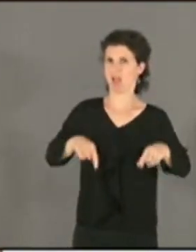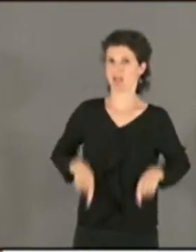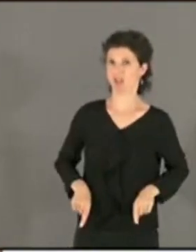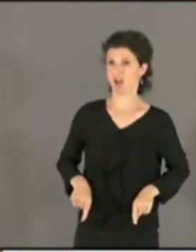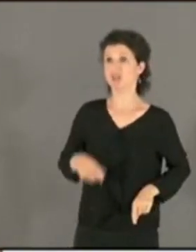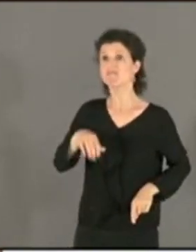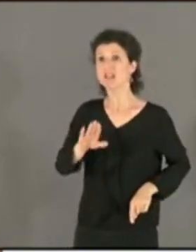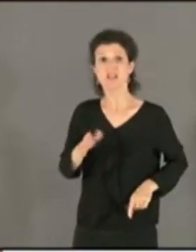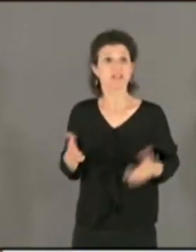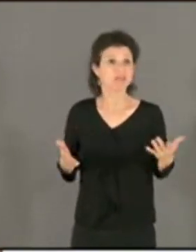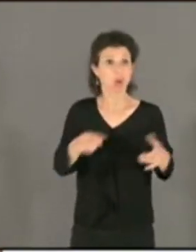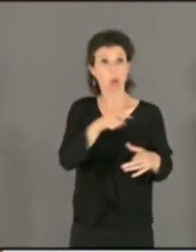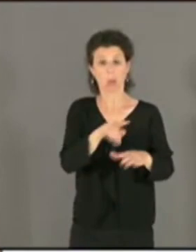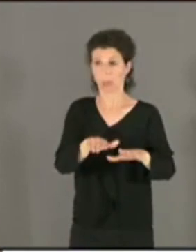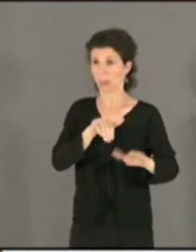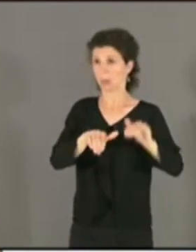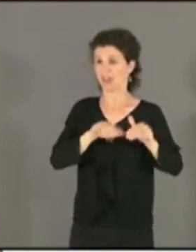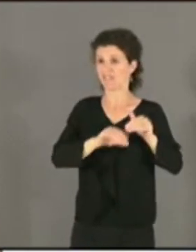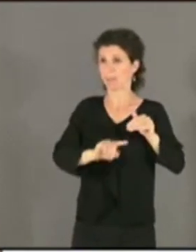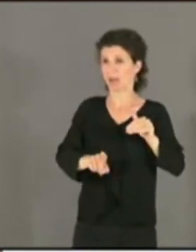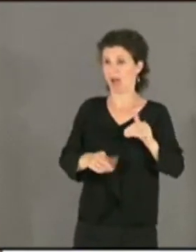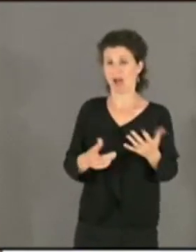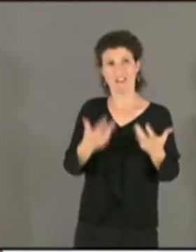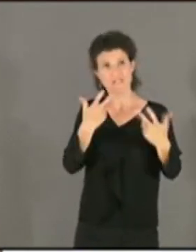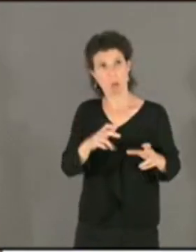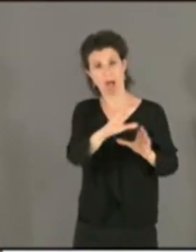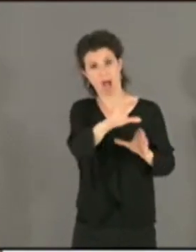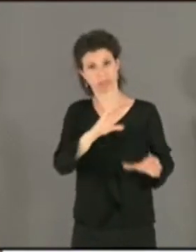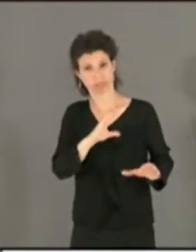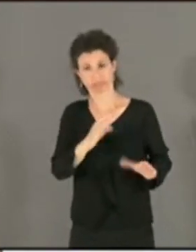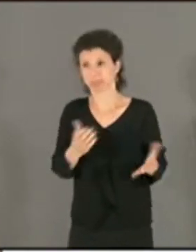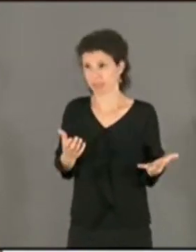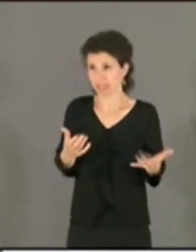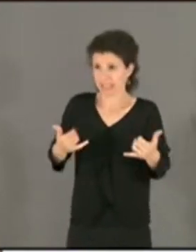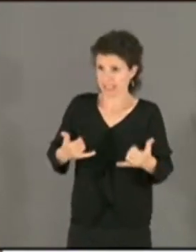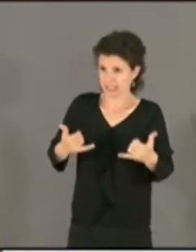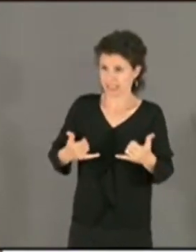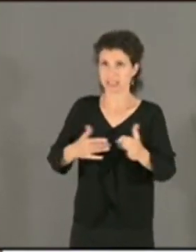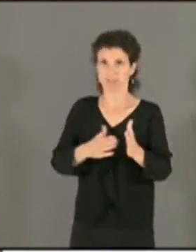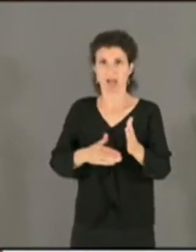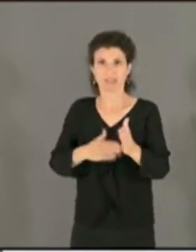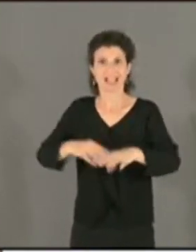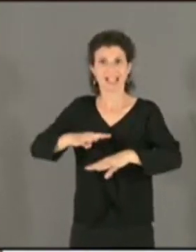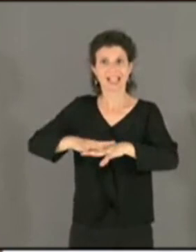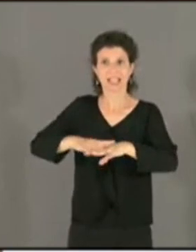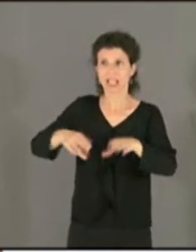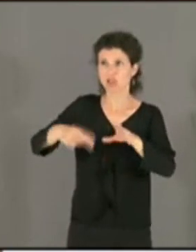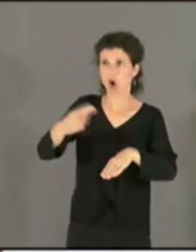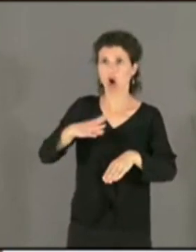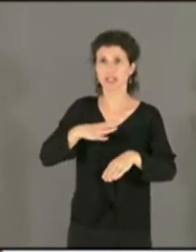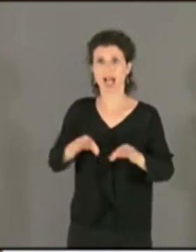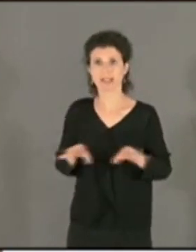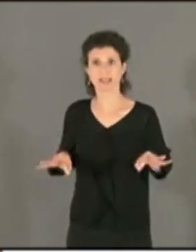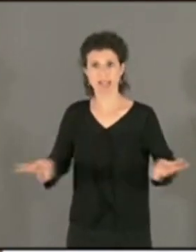ne veut pas y mettre les moyens, et puisque nous avons ici à Marseille, dans les quartiers nord, un terrain, des bâtiments qui